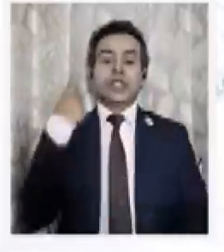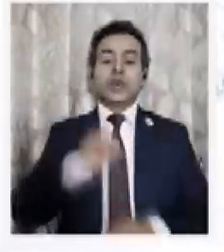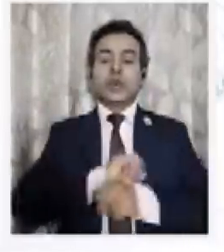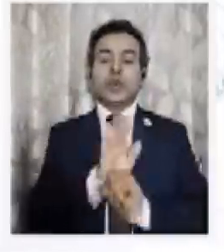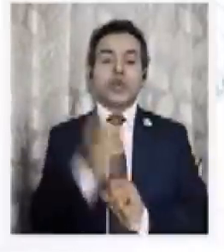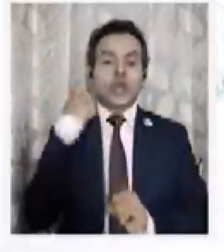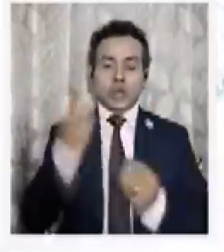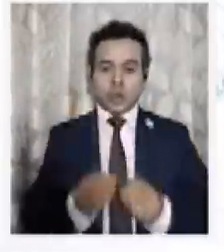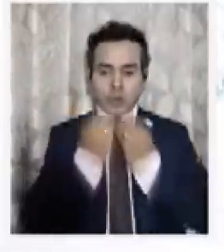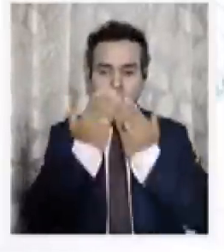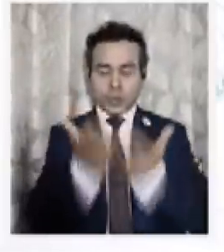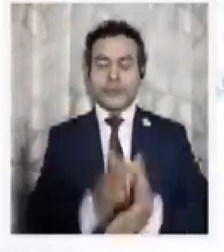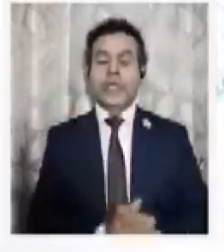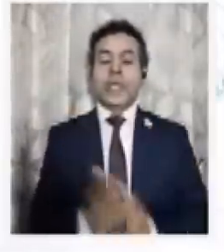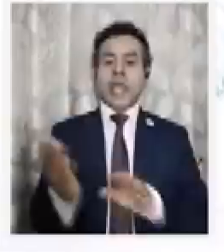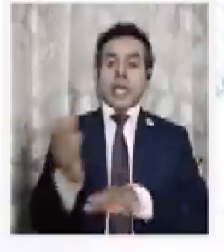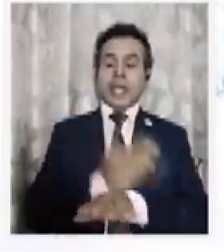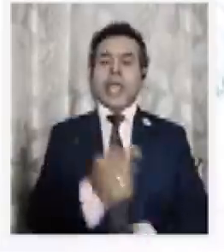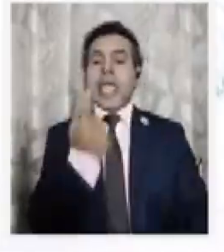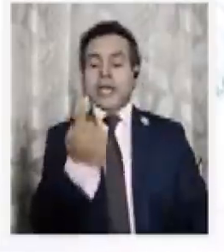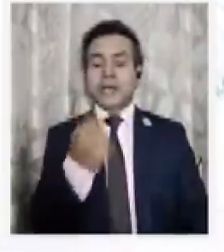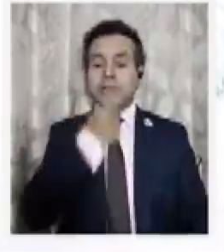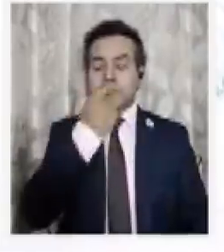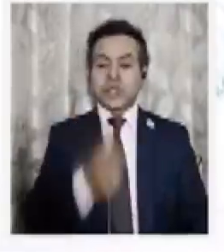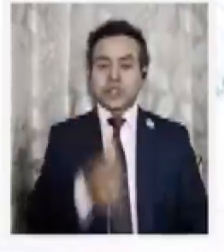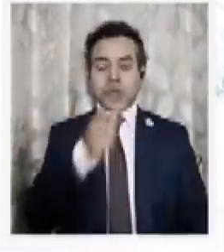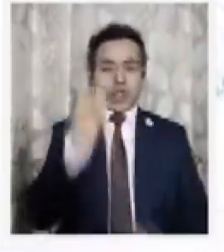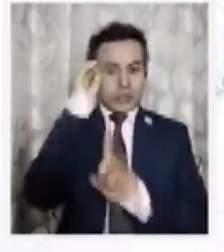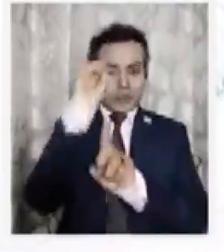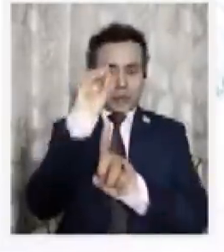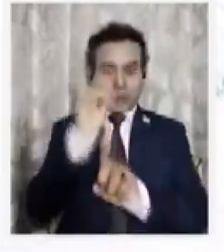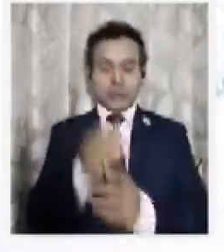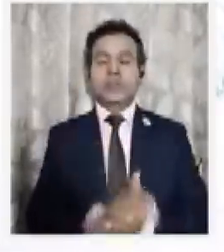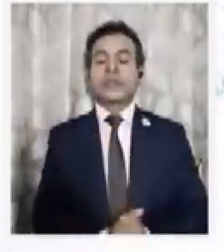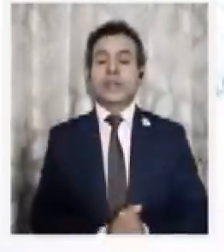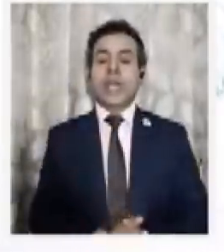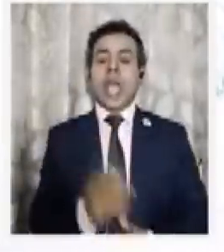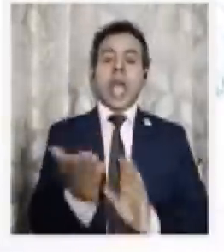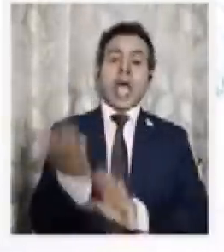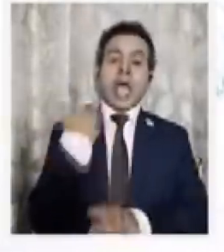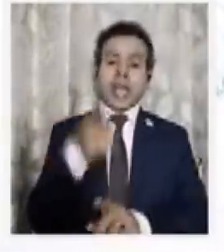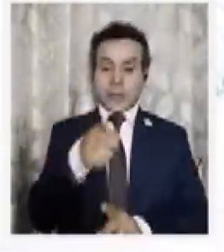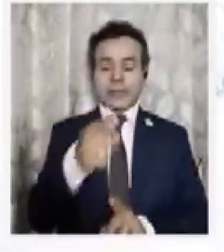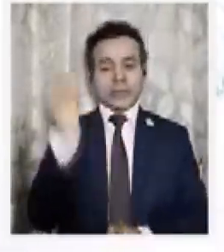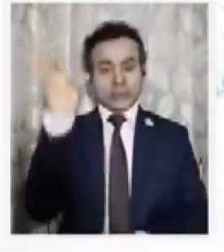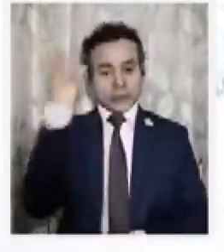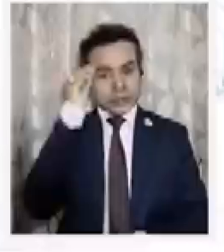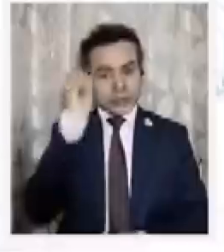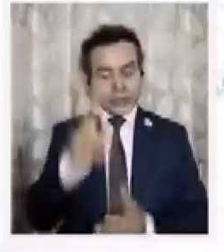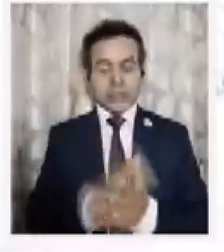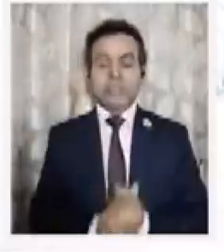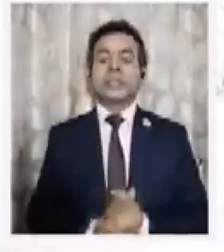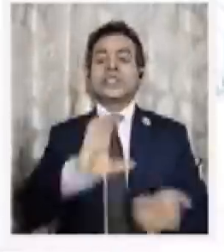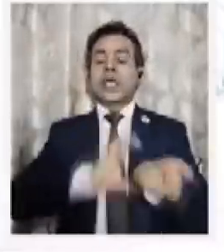পরিবেশনের আগে একটি বিষয়ে বলতে চাই। আপনারা ইতিমধ্যে জেনেছেন যে স্বাস্থ্য ও পরিবার কল্যাণ